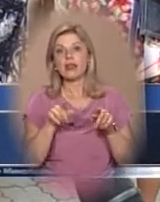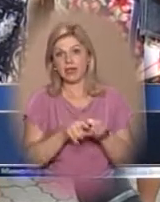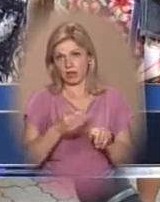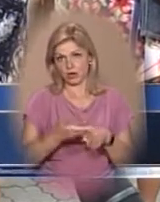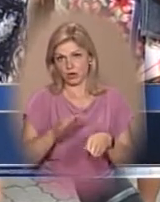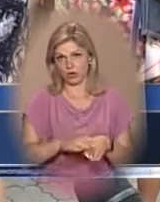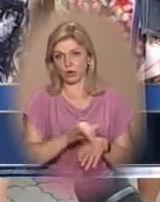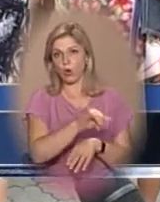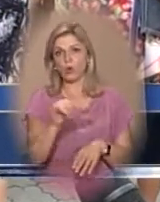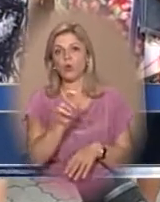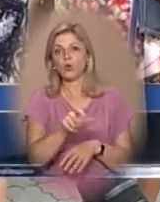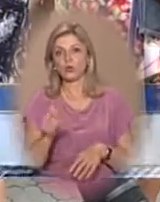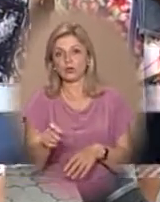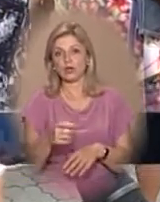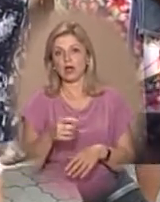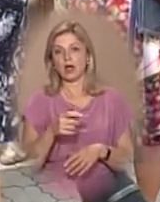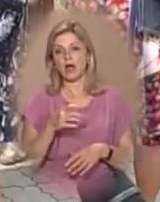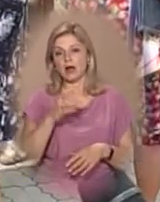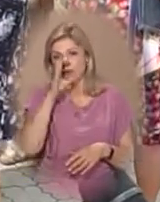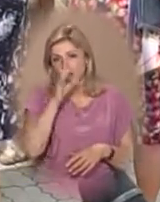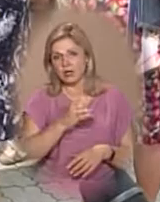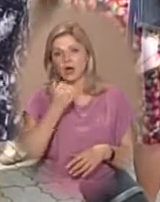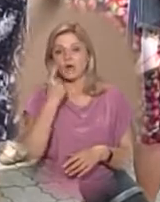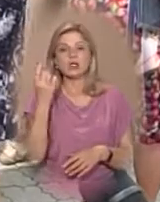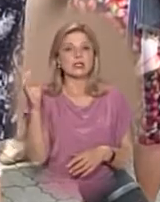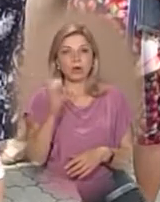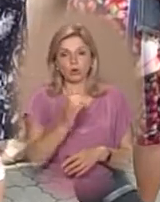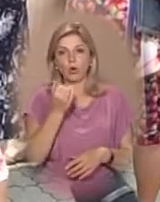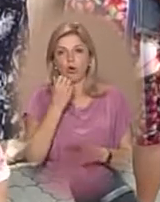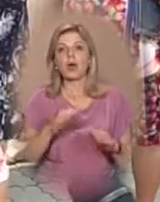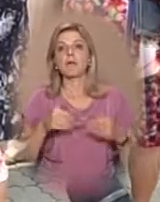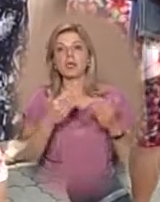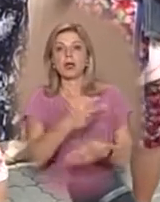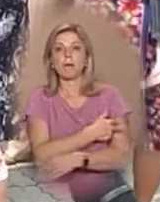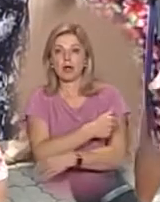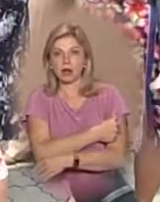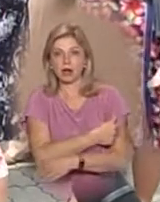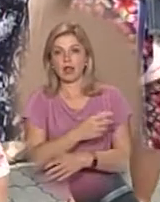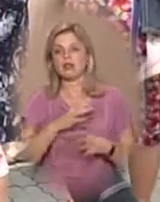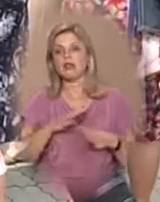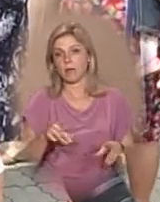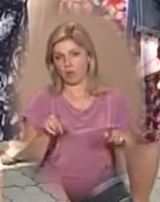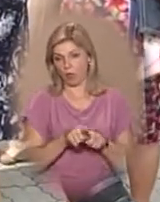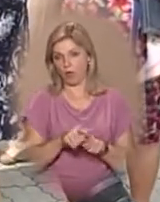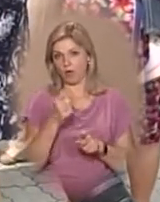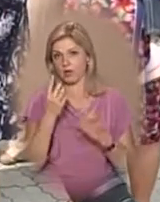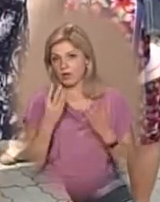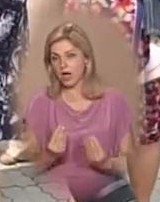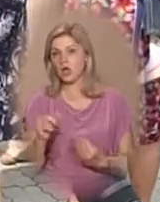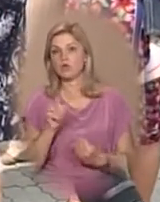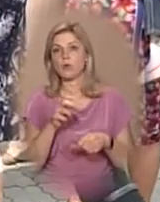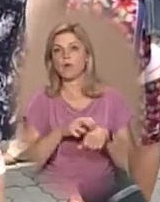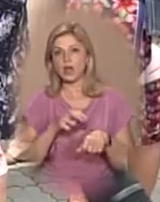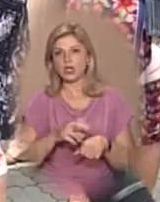будь-який момент, у будь-яку секунду, коли люди обращаються до лікарні, не було ще не одного такого дня, щоб лікарі